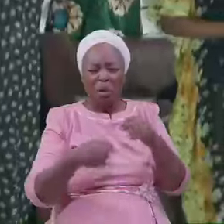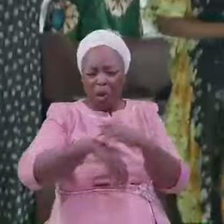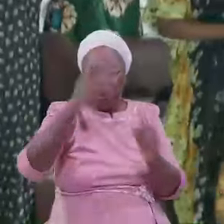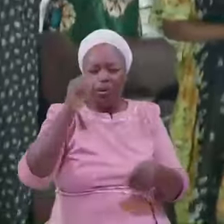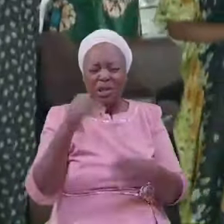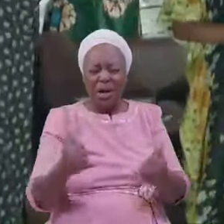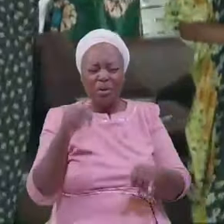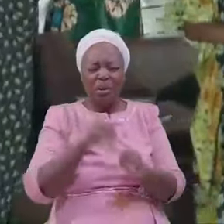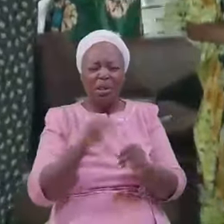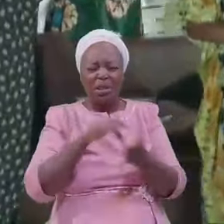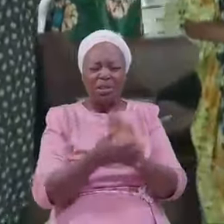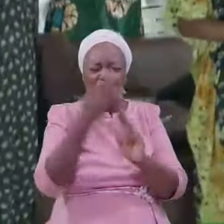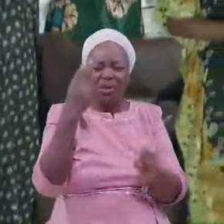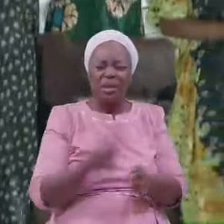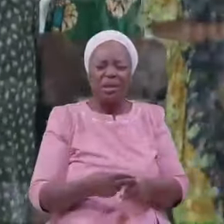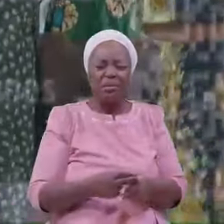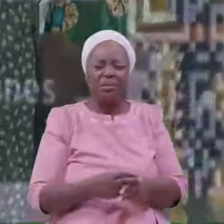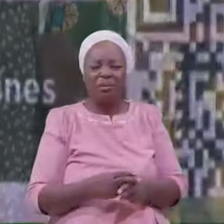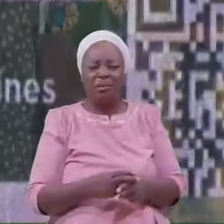Ang lahat ng paralysis,